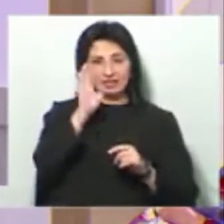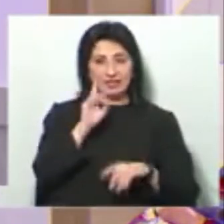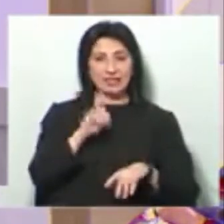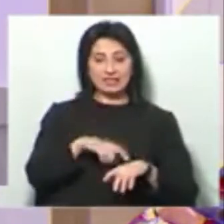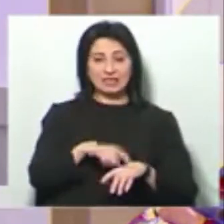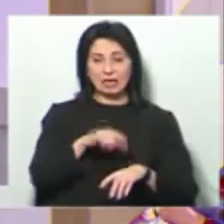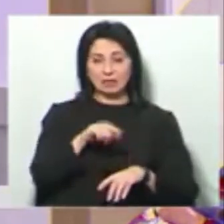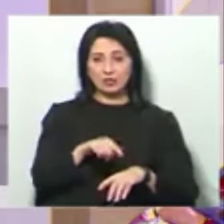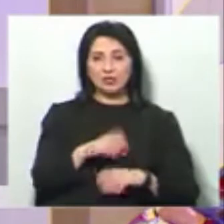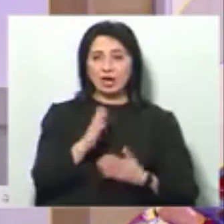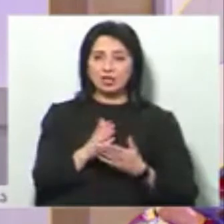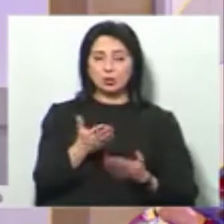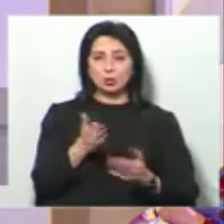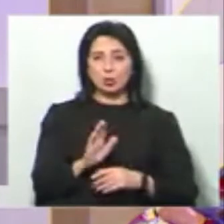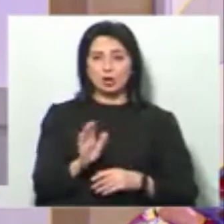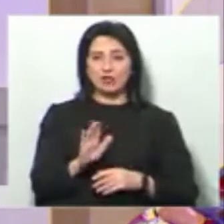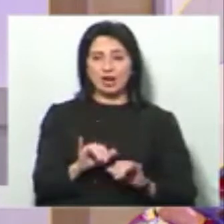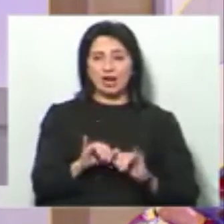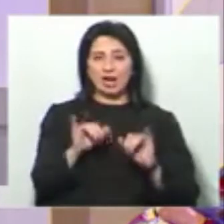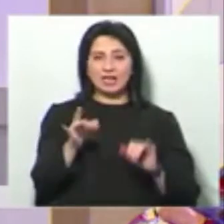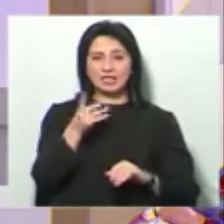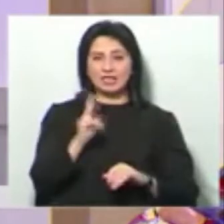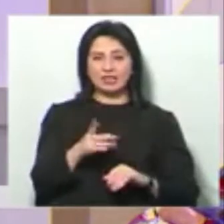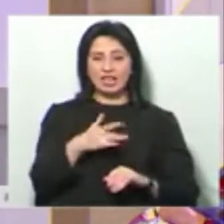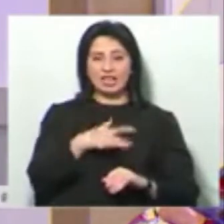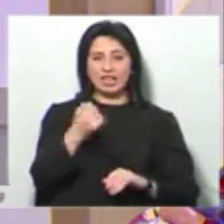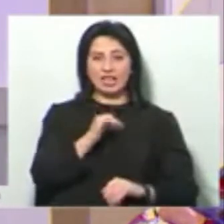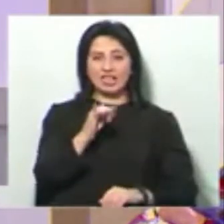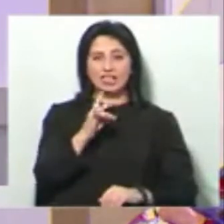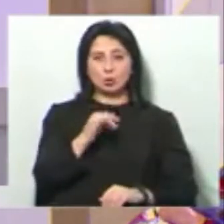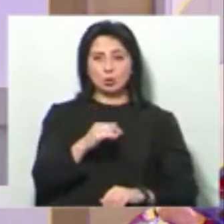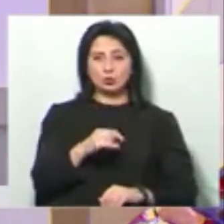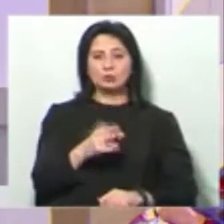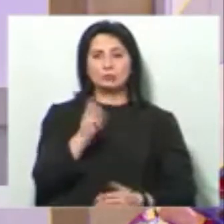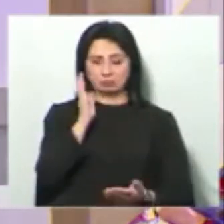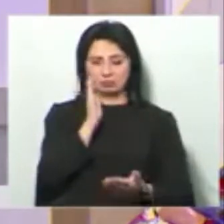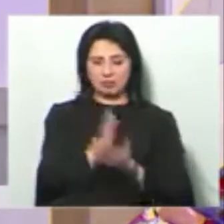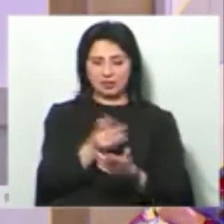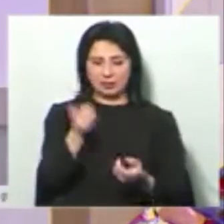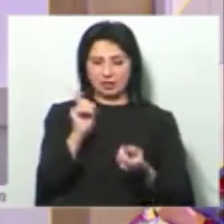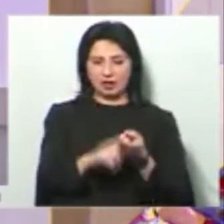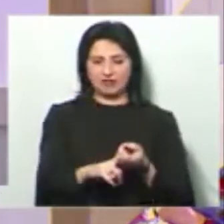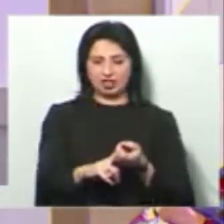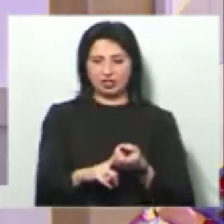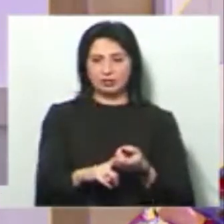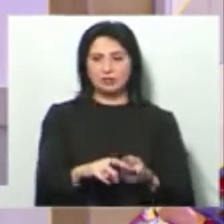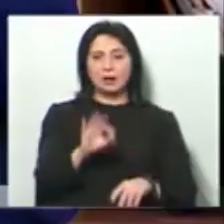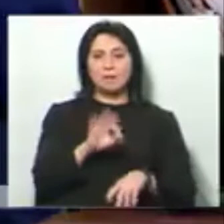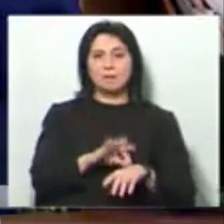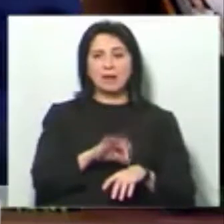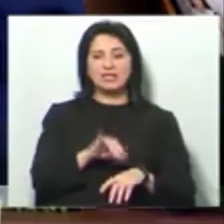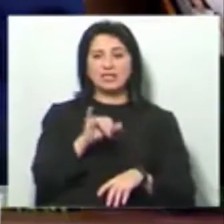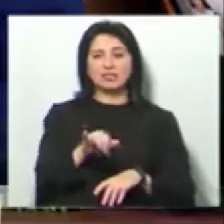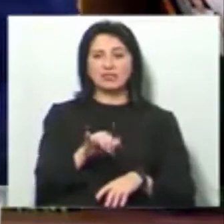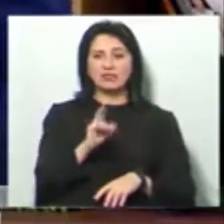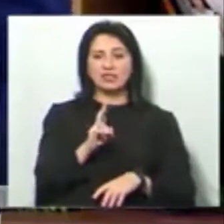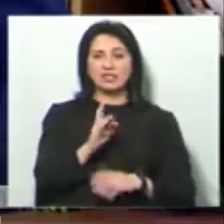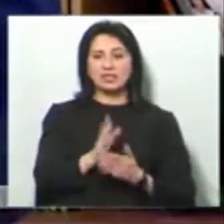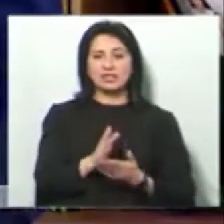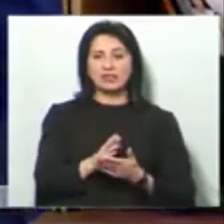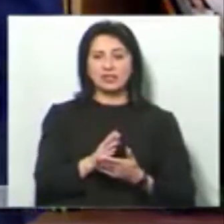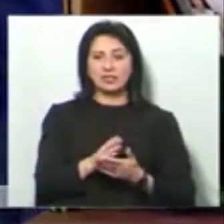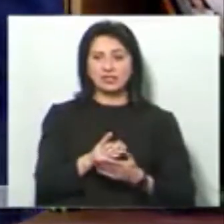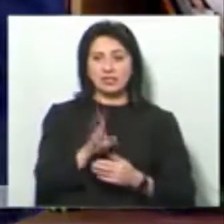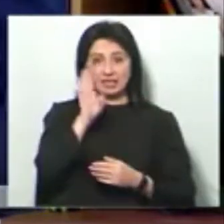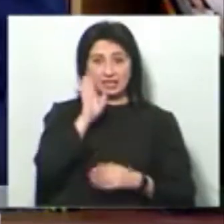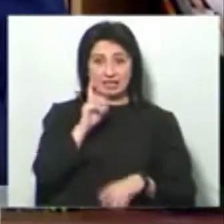საათებში, არის თუ არა გაზრდილი რისკი ინსულტის განვითარებისთვის? პირდაპირ კავშირში არის პაციენტებს, რომელსაც აქვთ მითუმეტეს